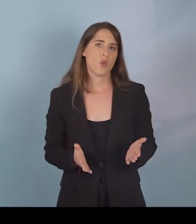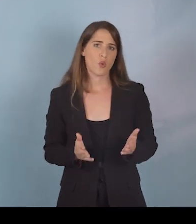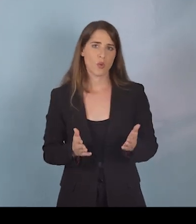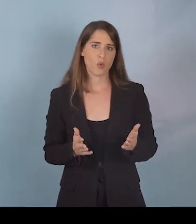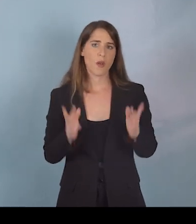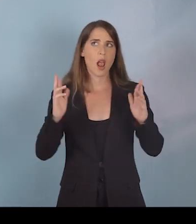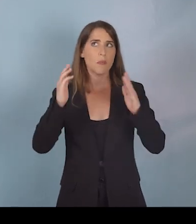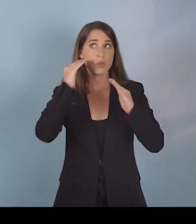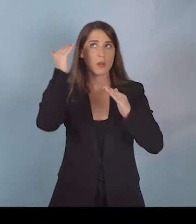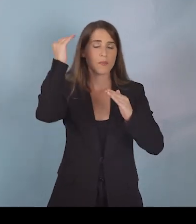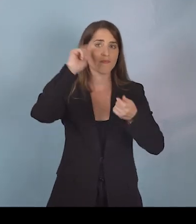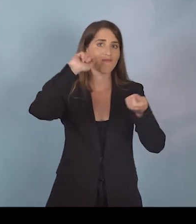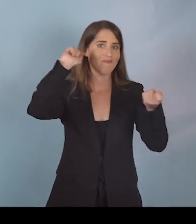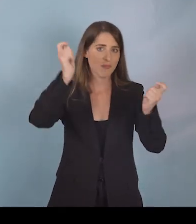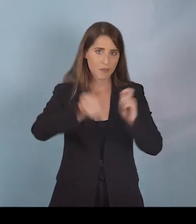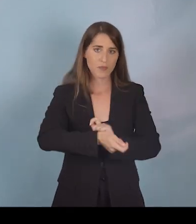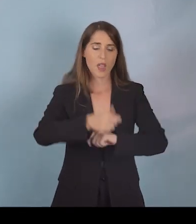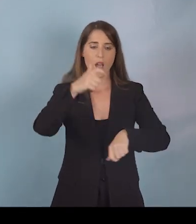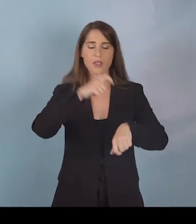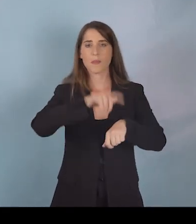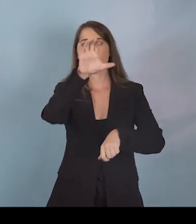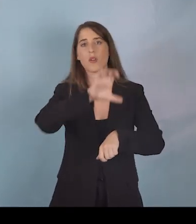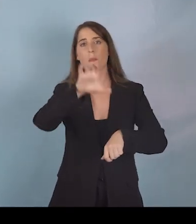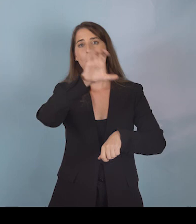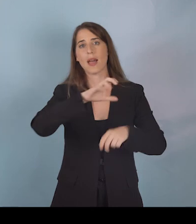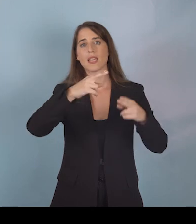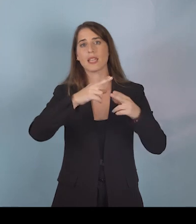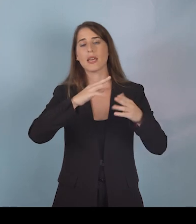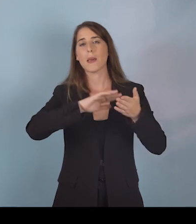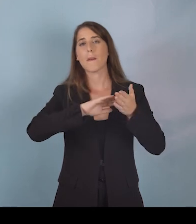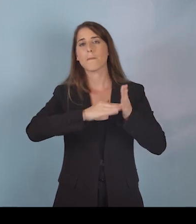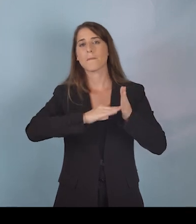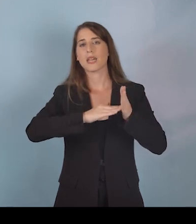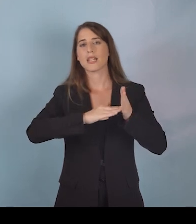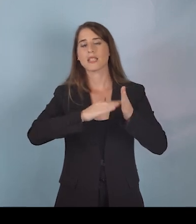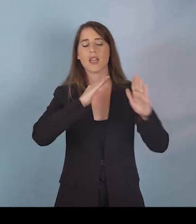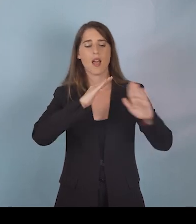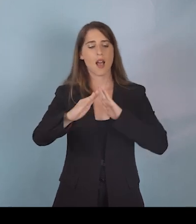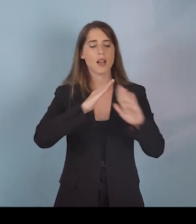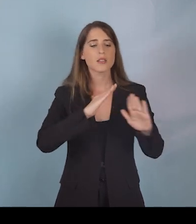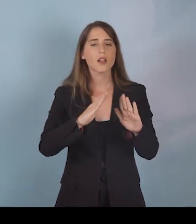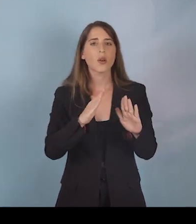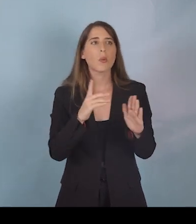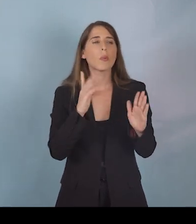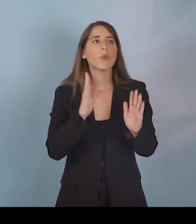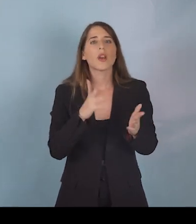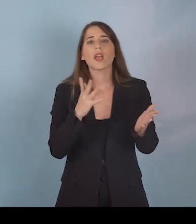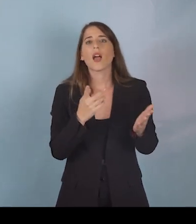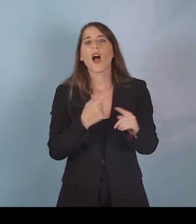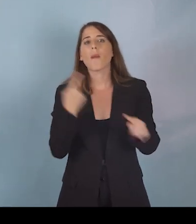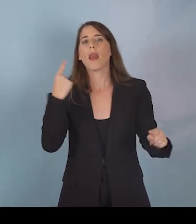μεταρρυθμίσεις. Στο μεταξύ, η Ευρωπαϊκή Υπηρεσία Ασύλου μπορεί να υποστηρίξει είτε με συστάσεις,